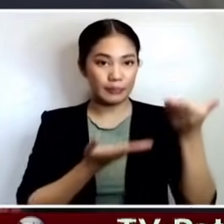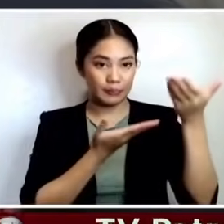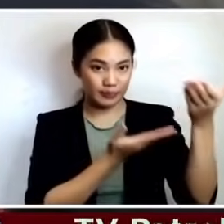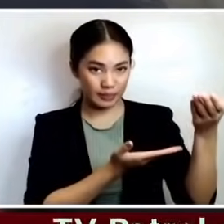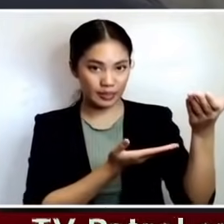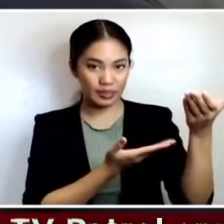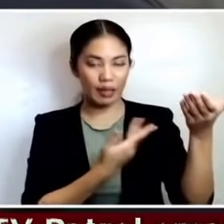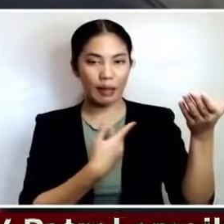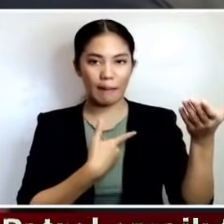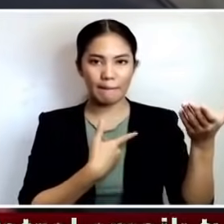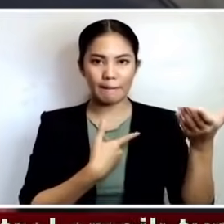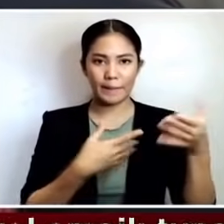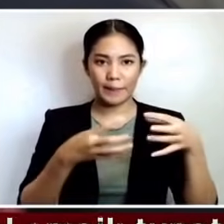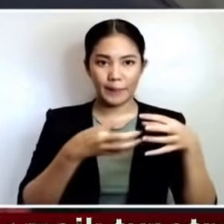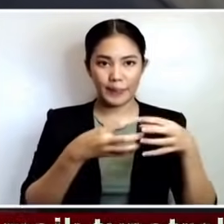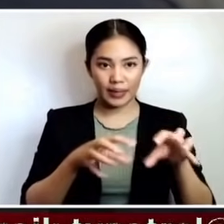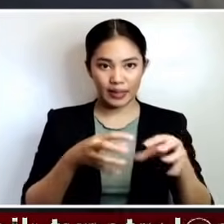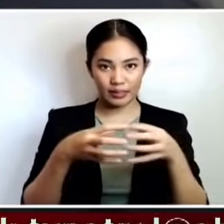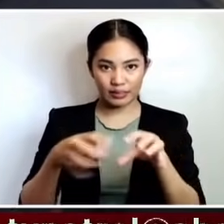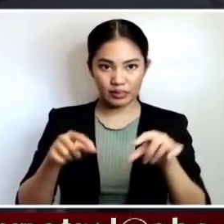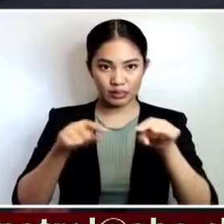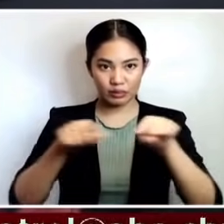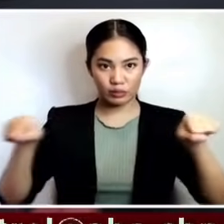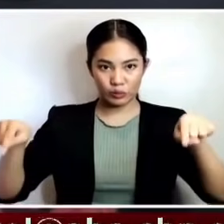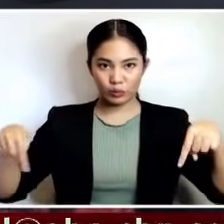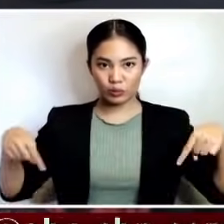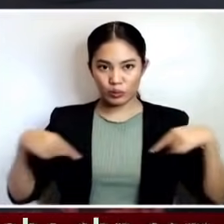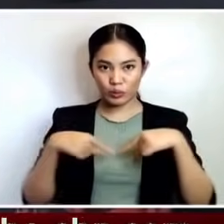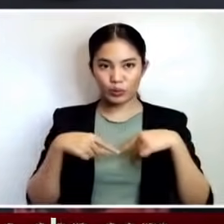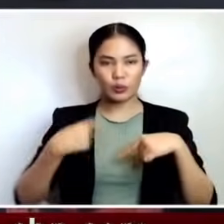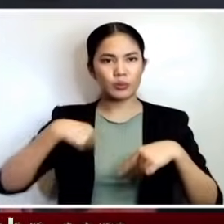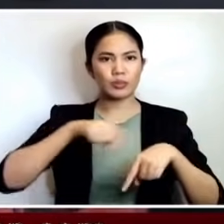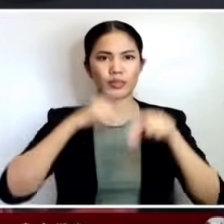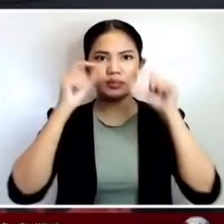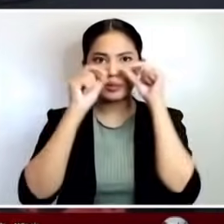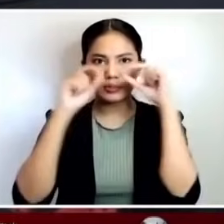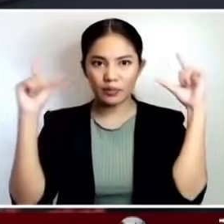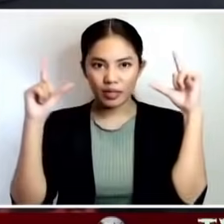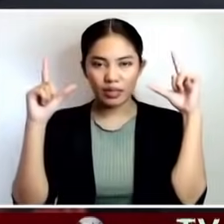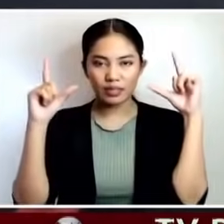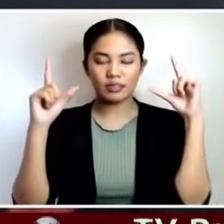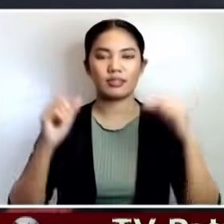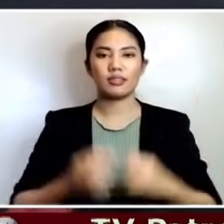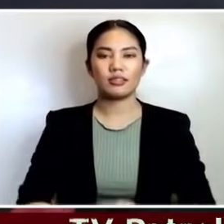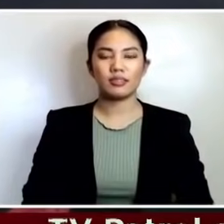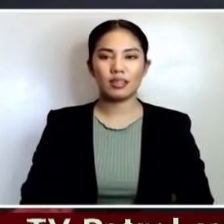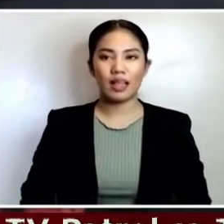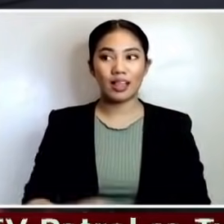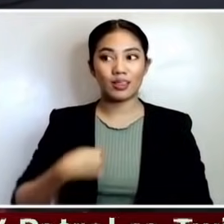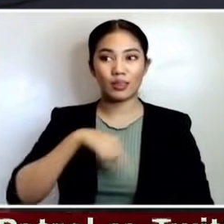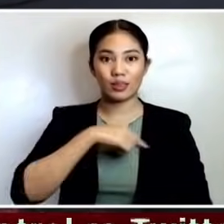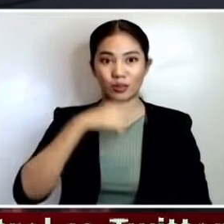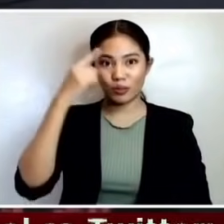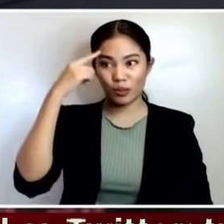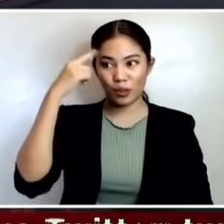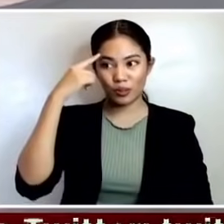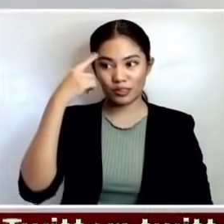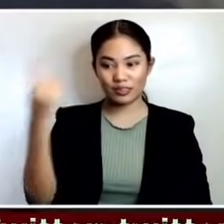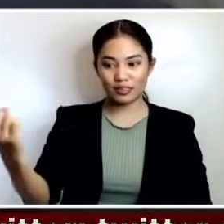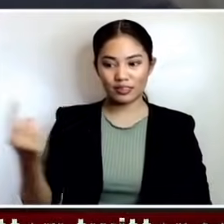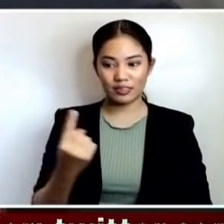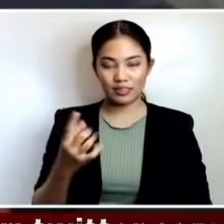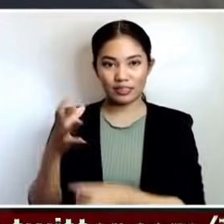itlog. So, na-surprise po kami kasi instead na siya yung pumila dito sa